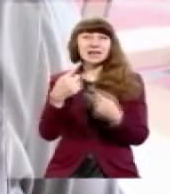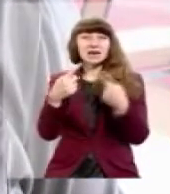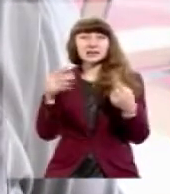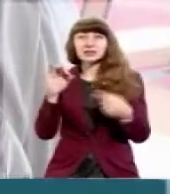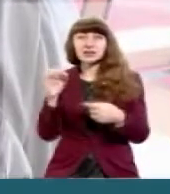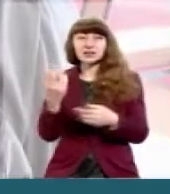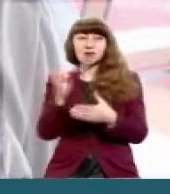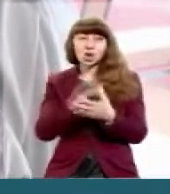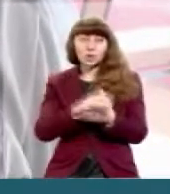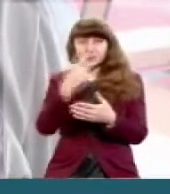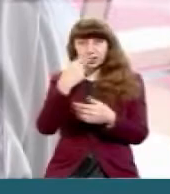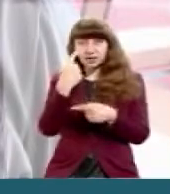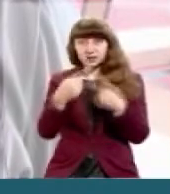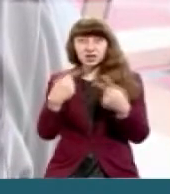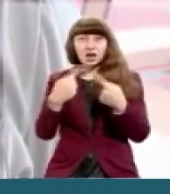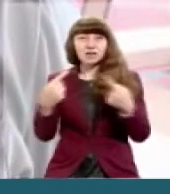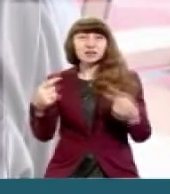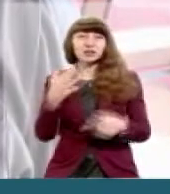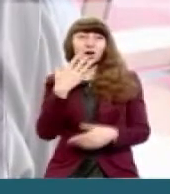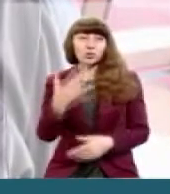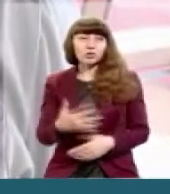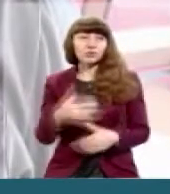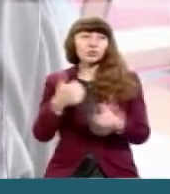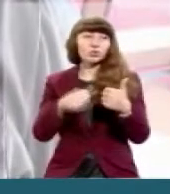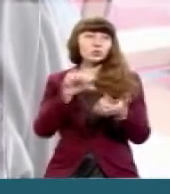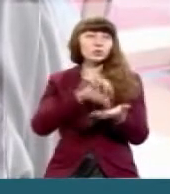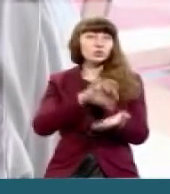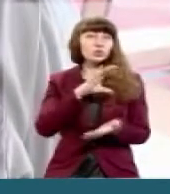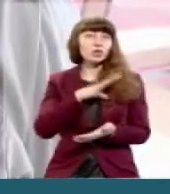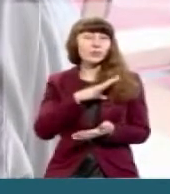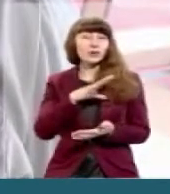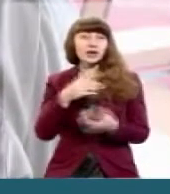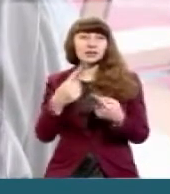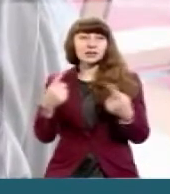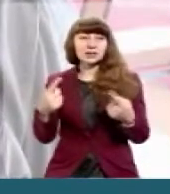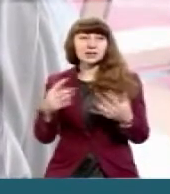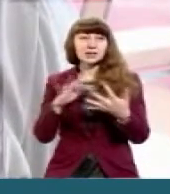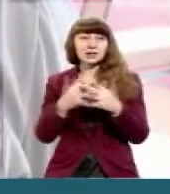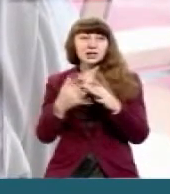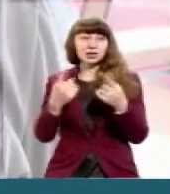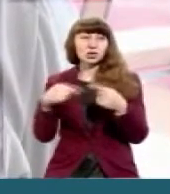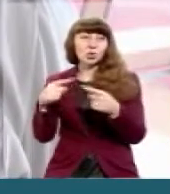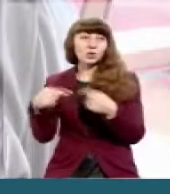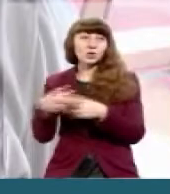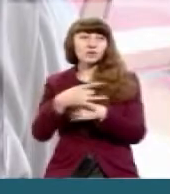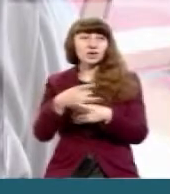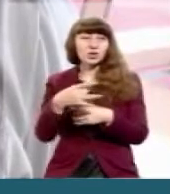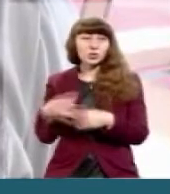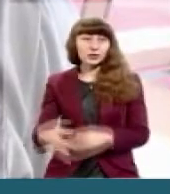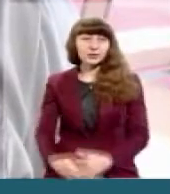басқа ұлттардың салт-дәстүрімен танысу. Байқауға ауданымыздың әртүрлі ауылдық округтері өзге ұлт өкілдері атсалысып